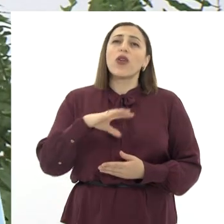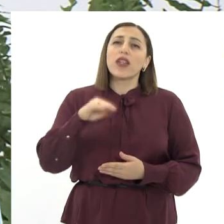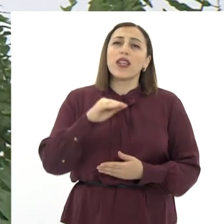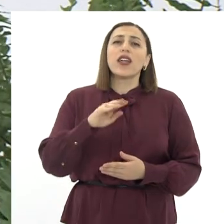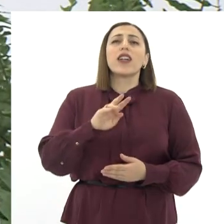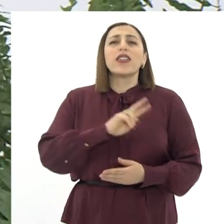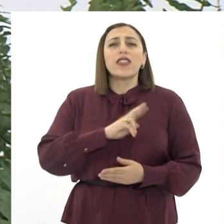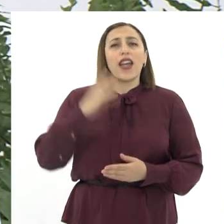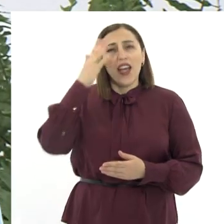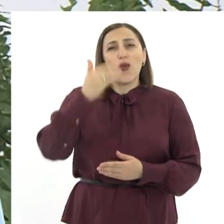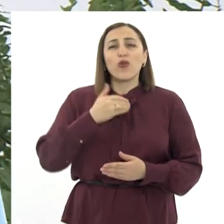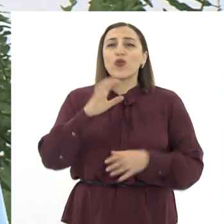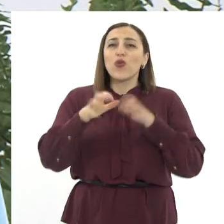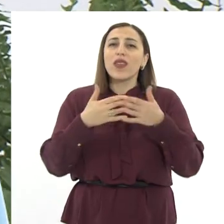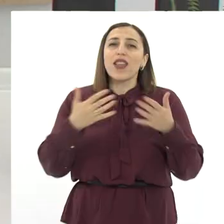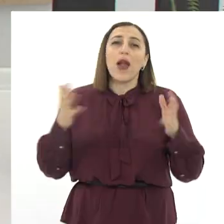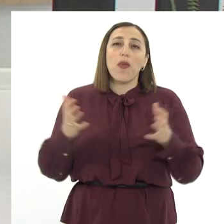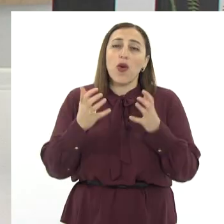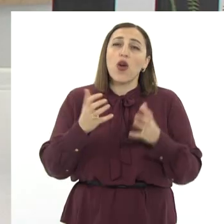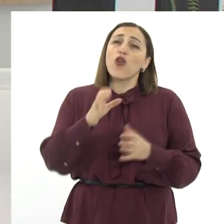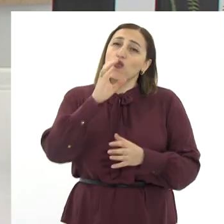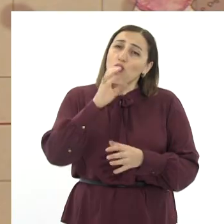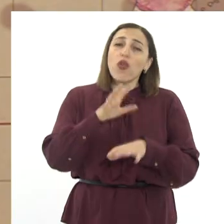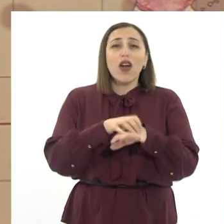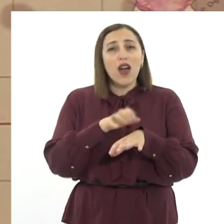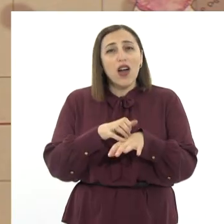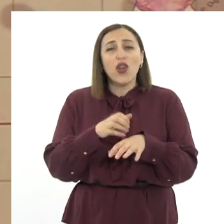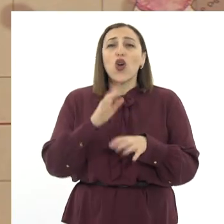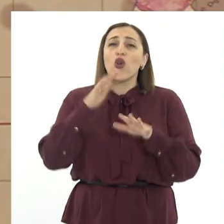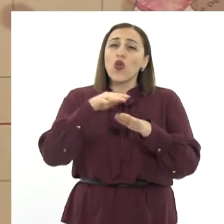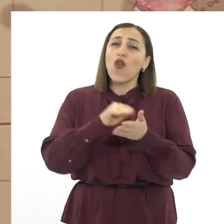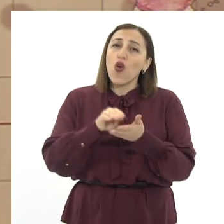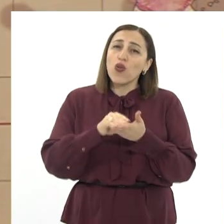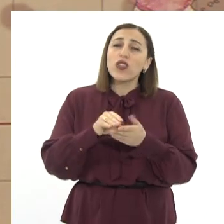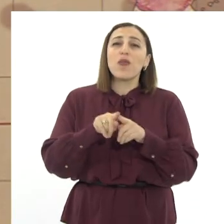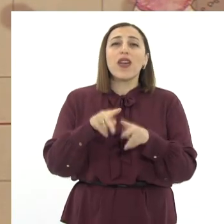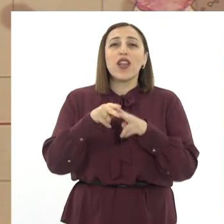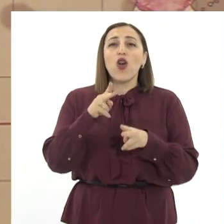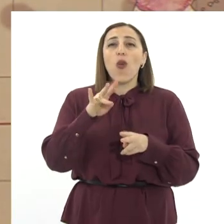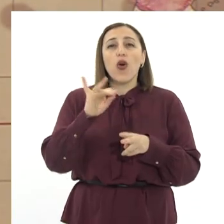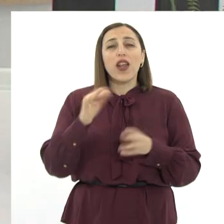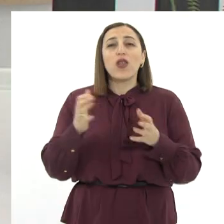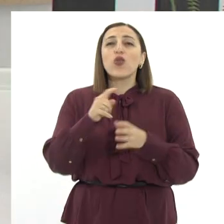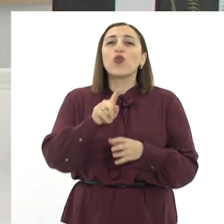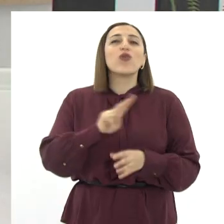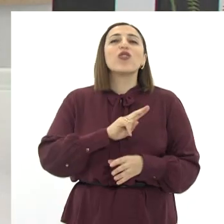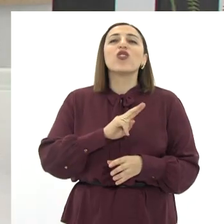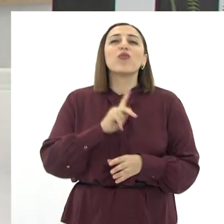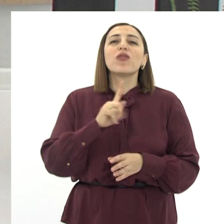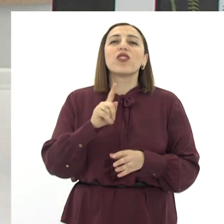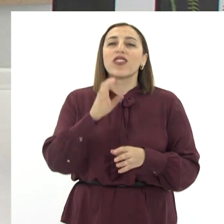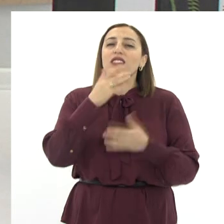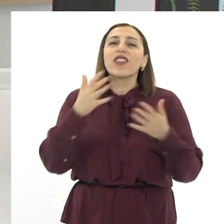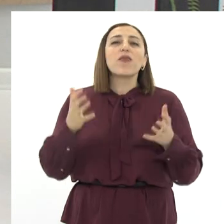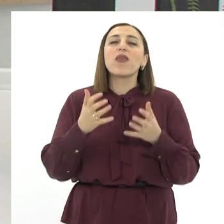չկա մի երեխա, որը չի երազում կենթանի պահել։ Այո, ոմանք երազում են շուն, կատու, մյուսները ծափախոզու ու անգամ պոնի պահելու մասին։ Իսկ ինչ